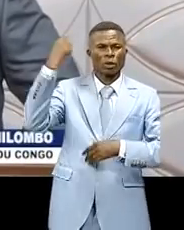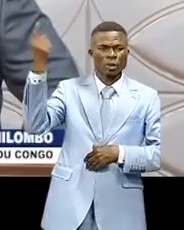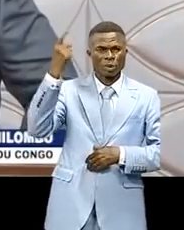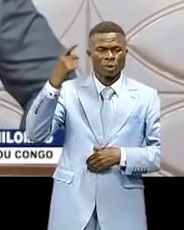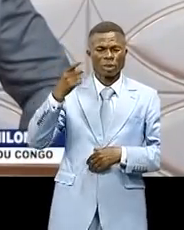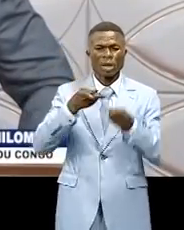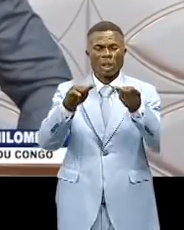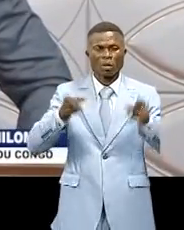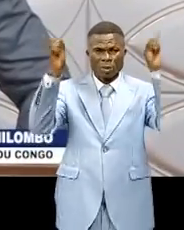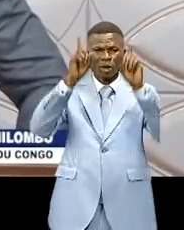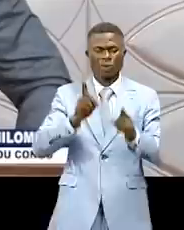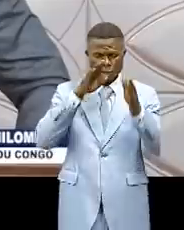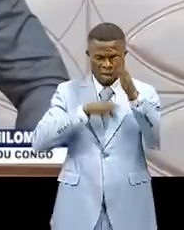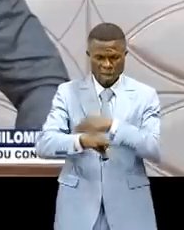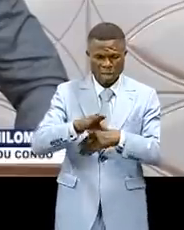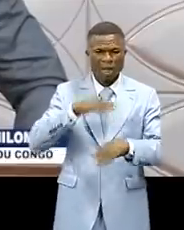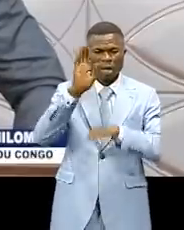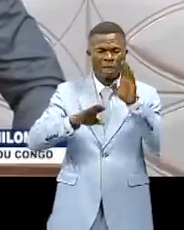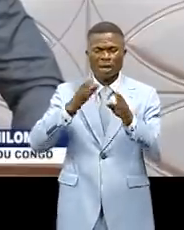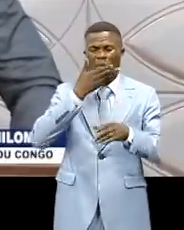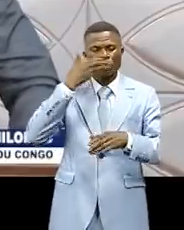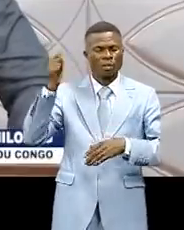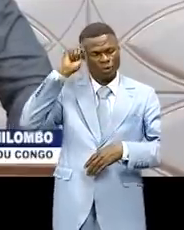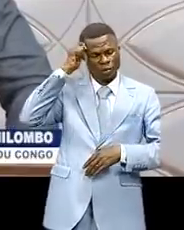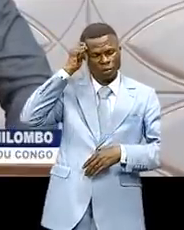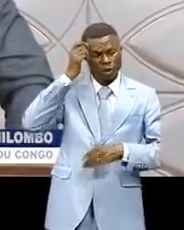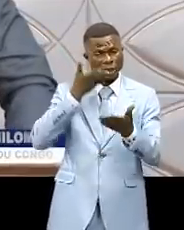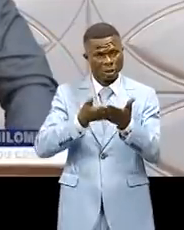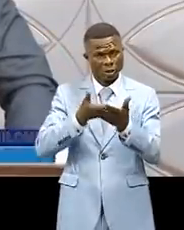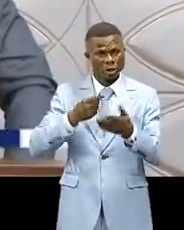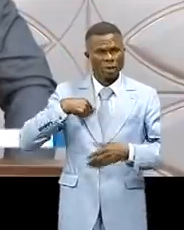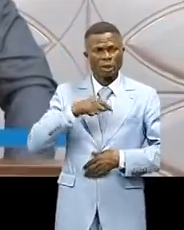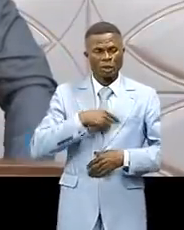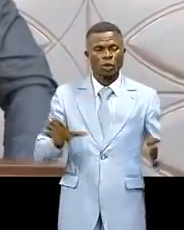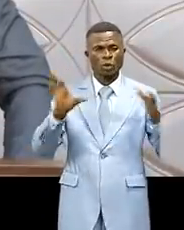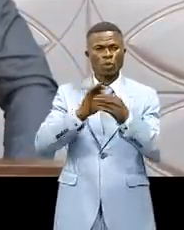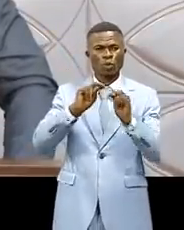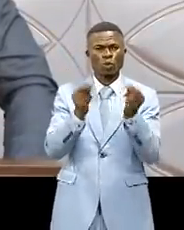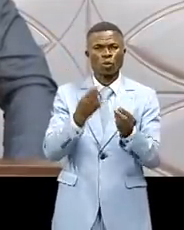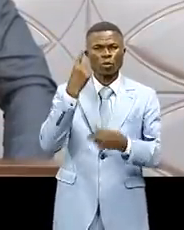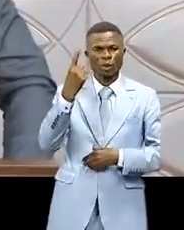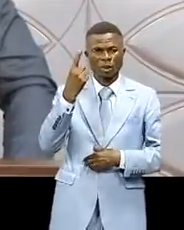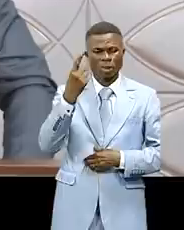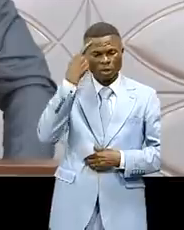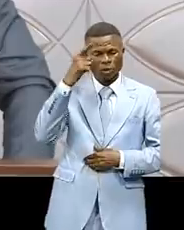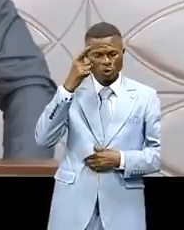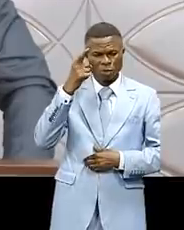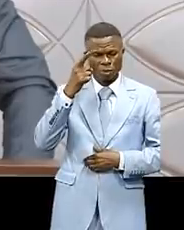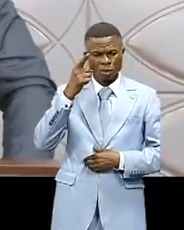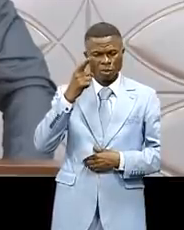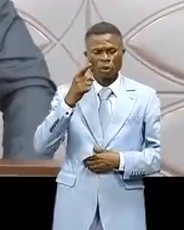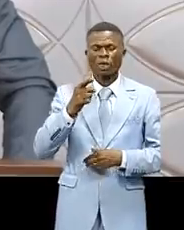l'afrique s'inscrira dans une démarche mémorielle par laquelle nous serons rassemblés afin de renouveler dans un geste